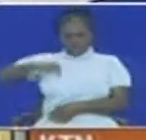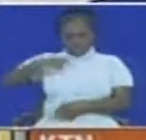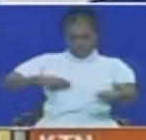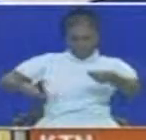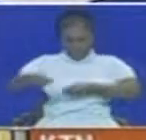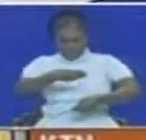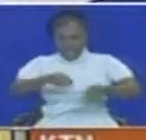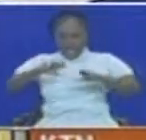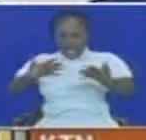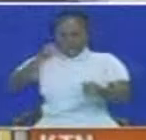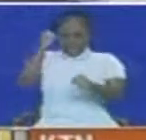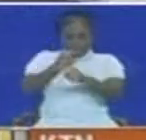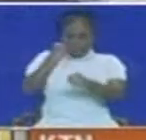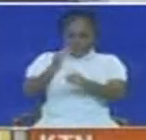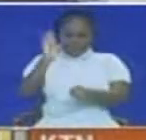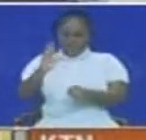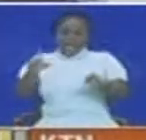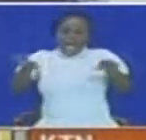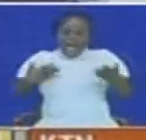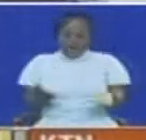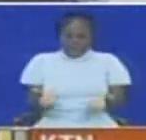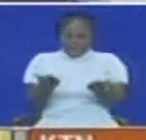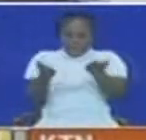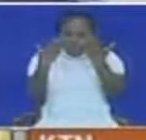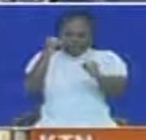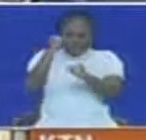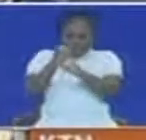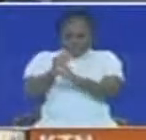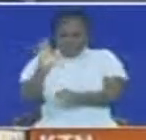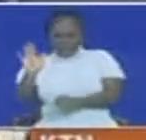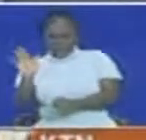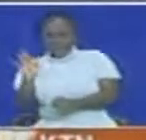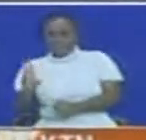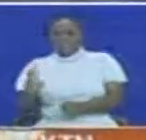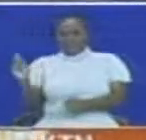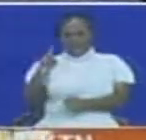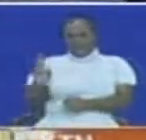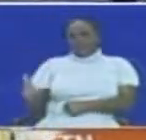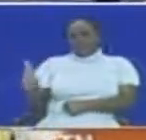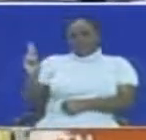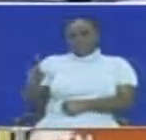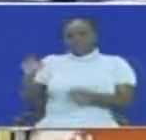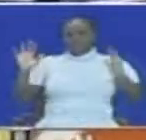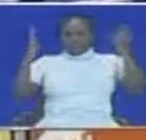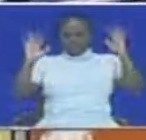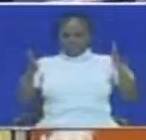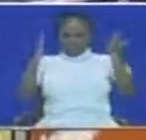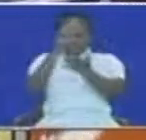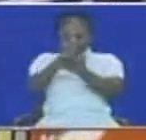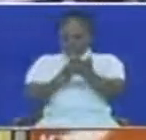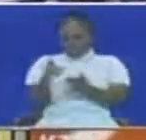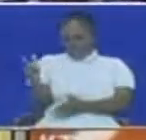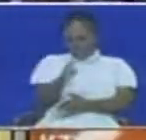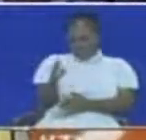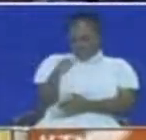kujadiliana kuhusu utendakazi wao na jinsi ya kuimarisha taaluma hii. Rais Uhuru Kenyatta aliipongeza sekta ya habari nchini